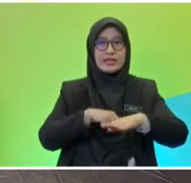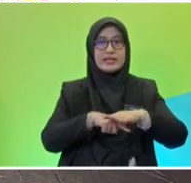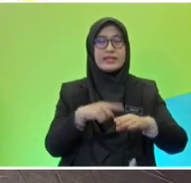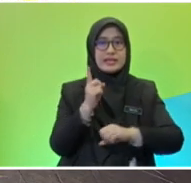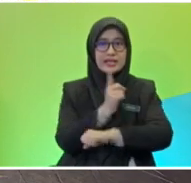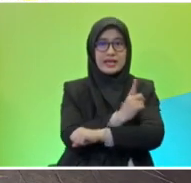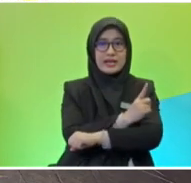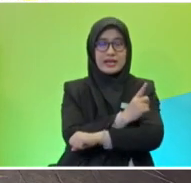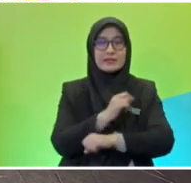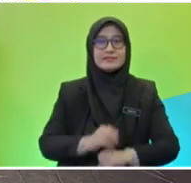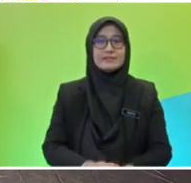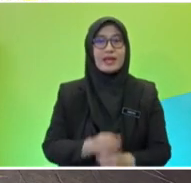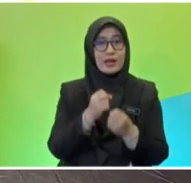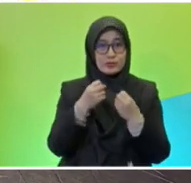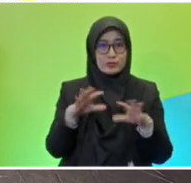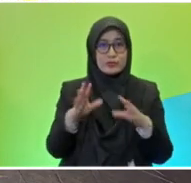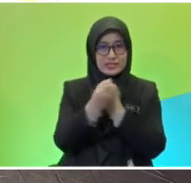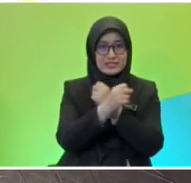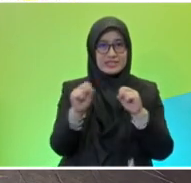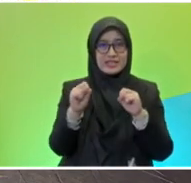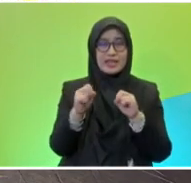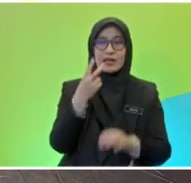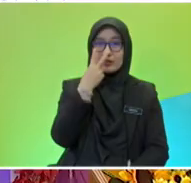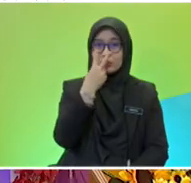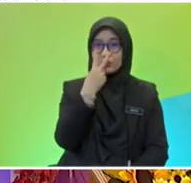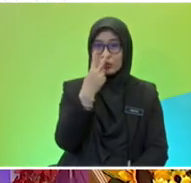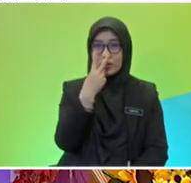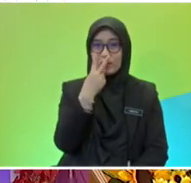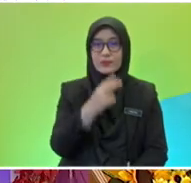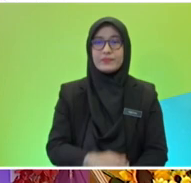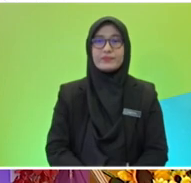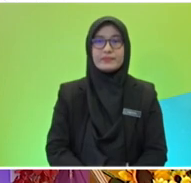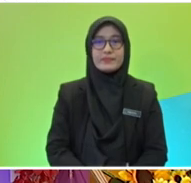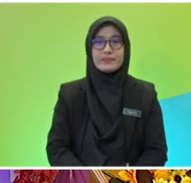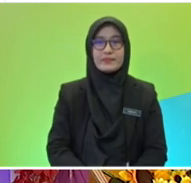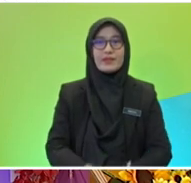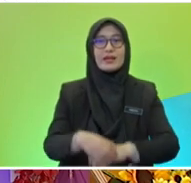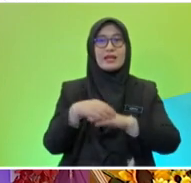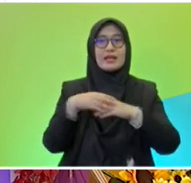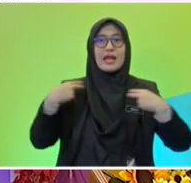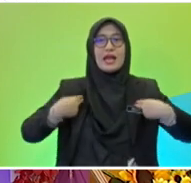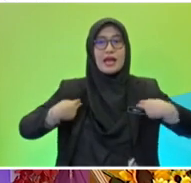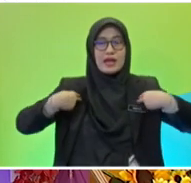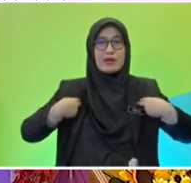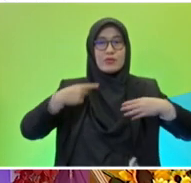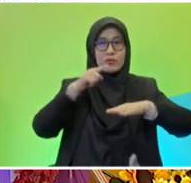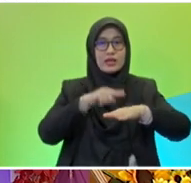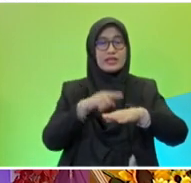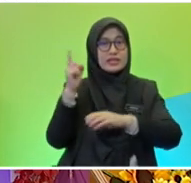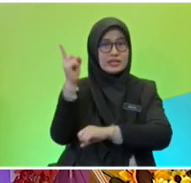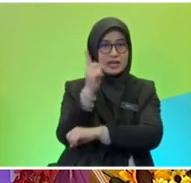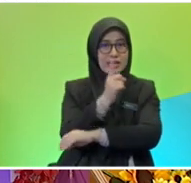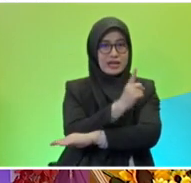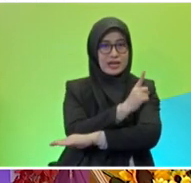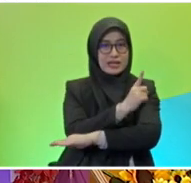ni. Dah sedia semua? Sudah. Okey, jom kita tengok slide kita. Haiwan di darat. Okey. Kalau